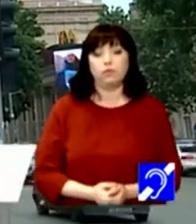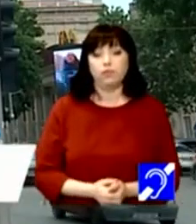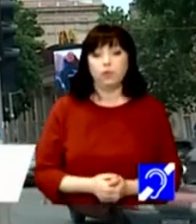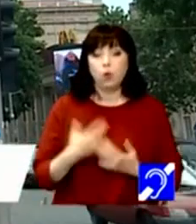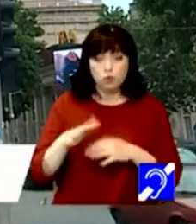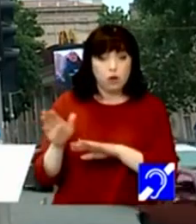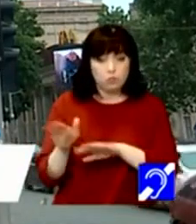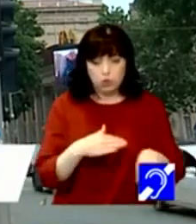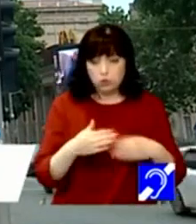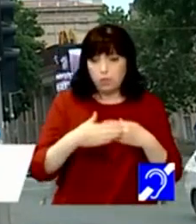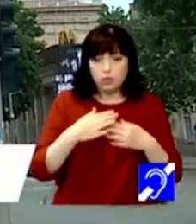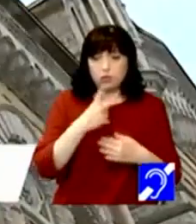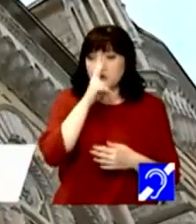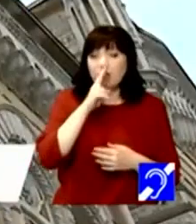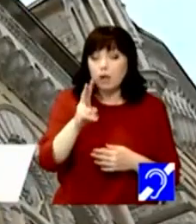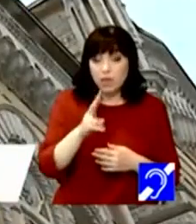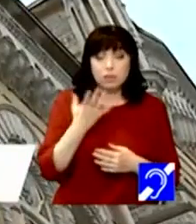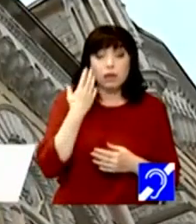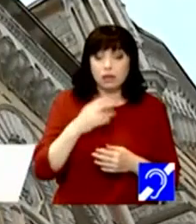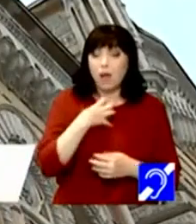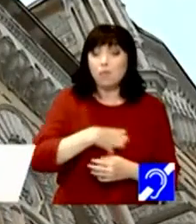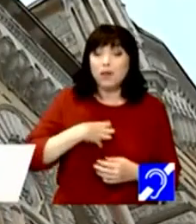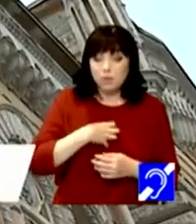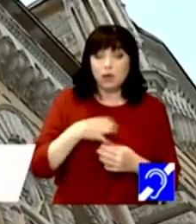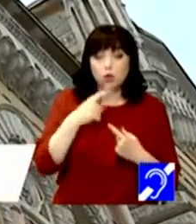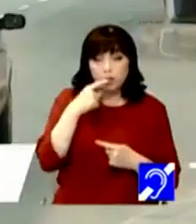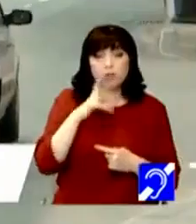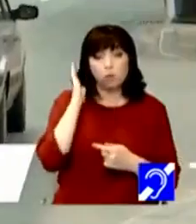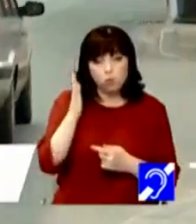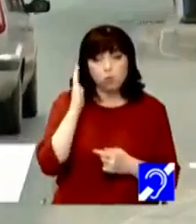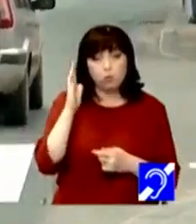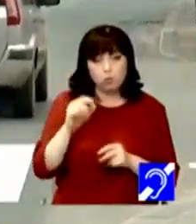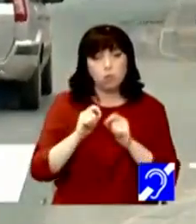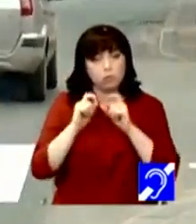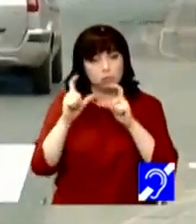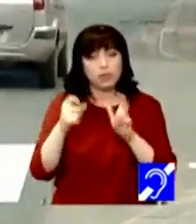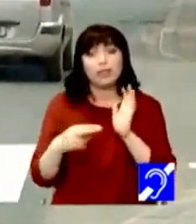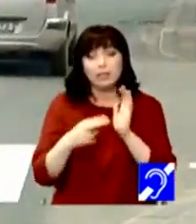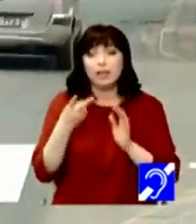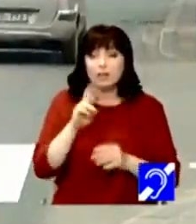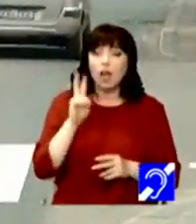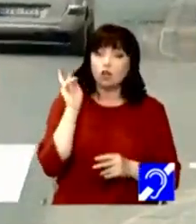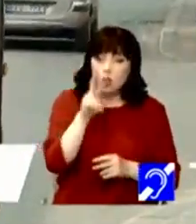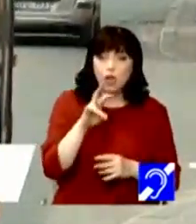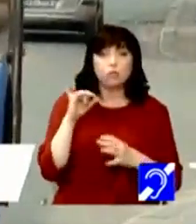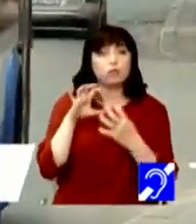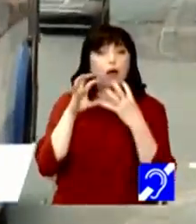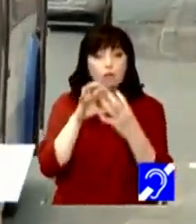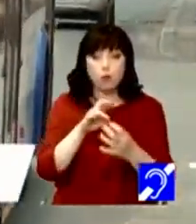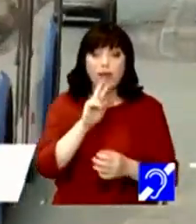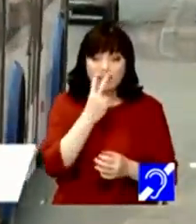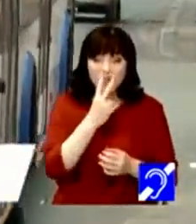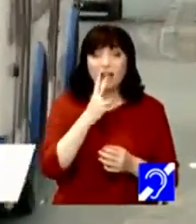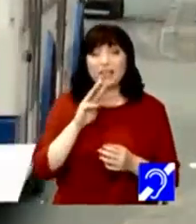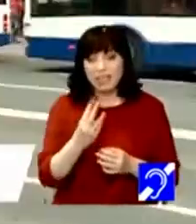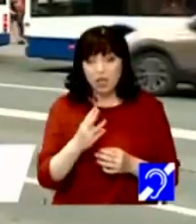Au trecut aproape două luni de când Primăria Chișinău a vorbit de majorarea prețului biletelor pentru troleibuz și autobuz de la 23 lei